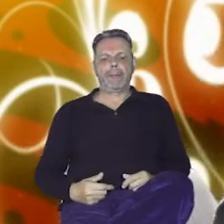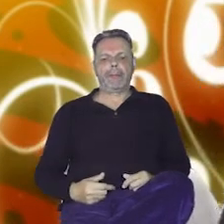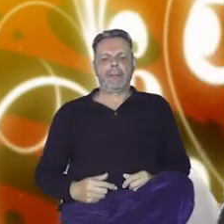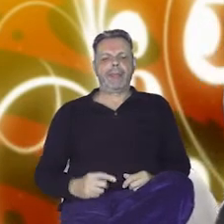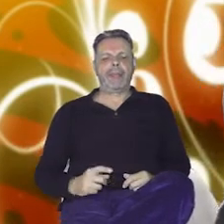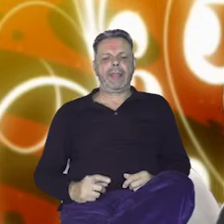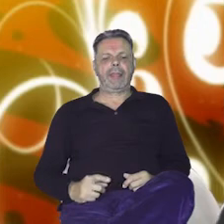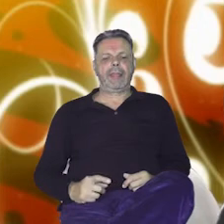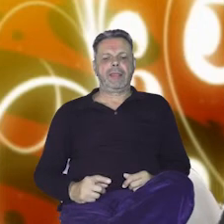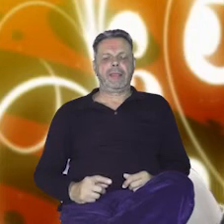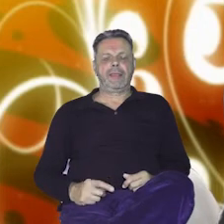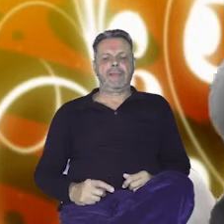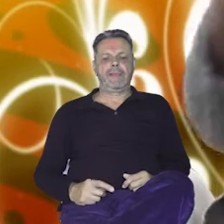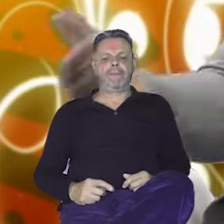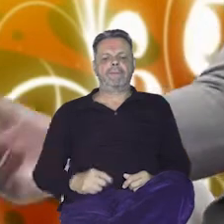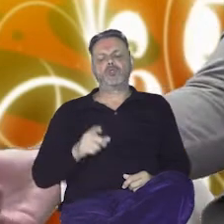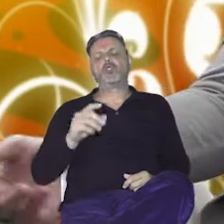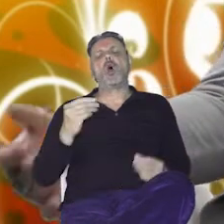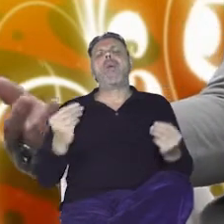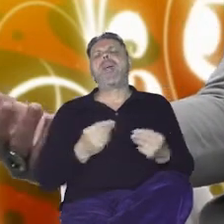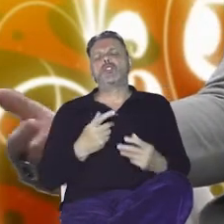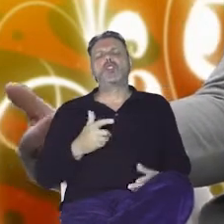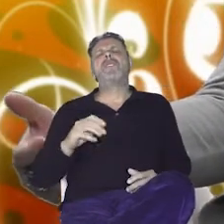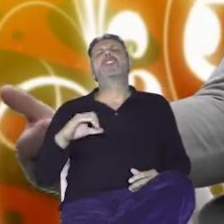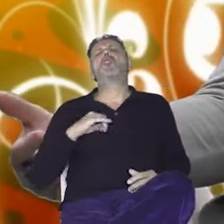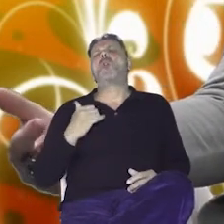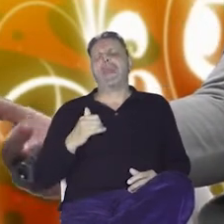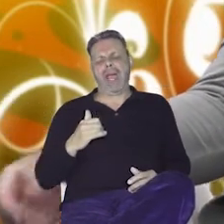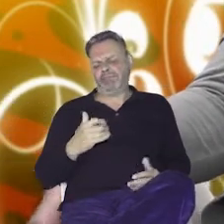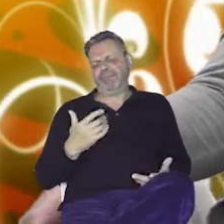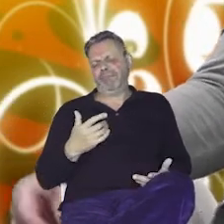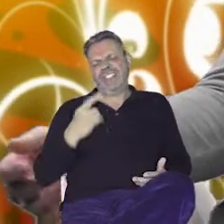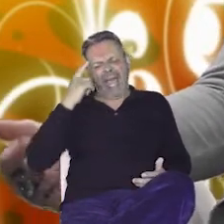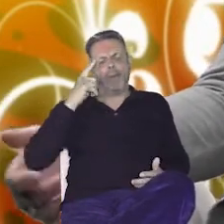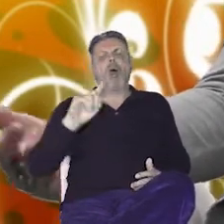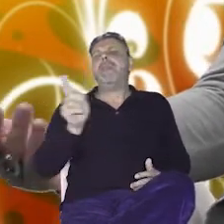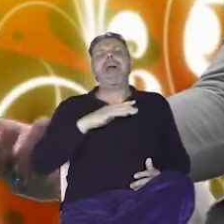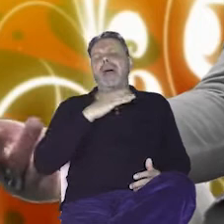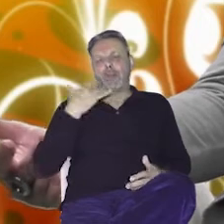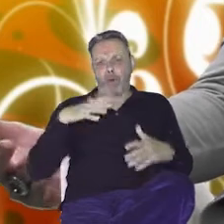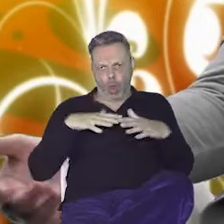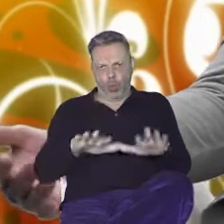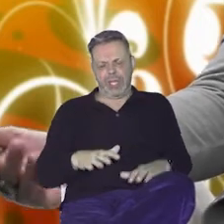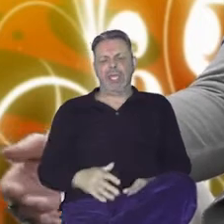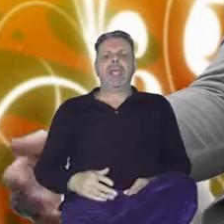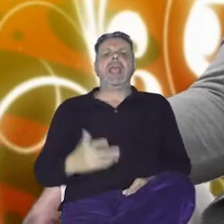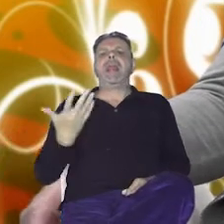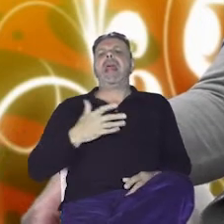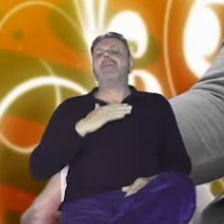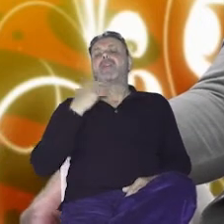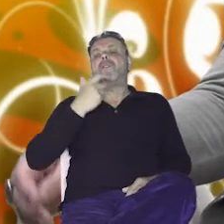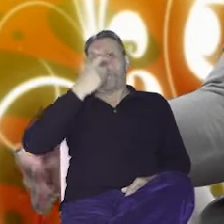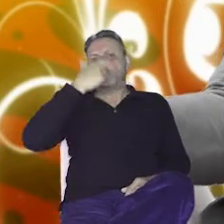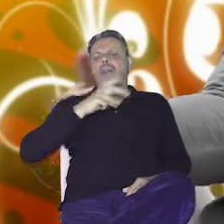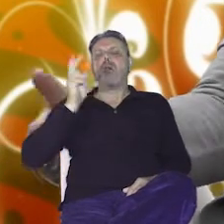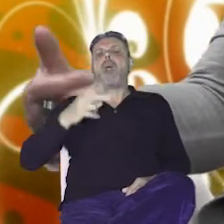nema, to je mislim nešto što je već godinama prisutno, da nema dovoljno kadra, da nema dovoljno osoba koje mogu brinuti